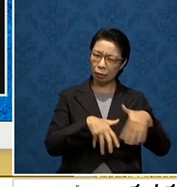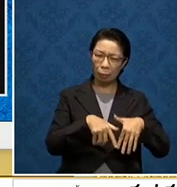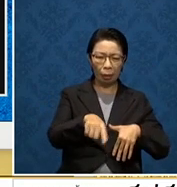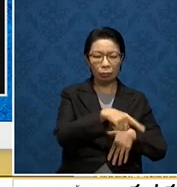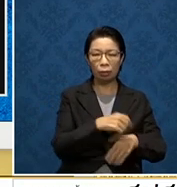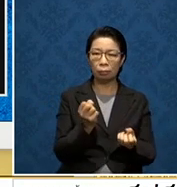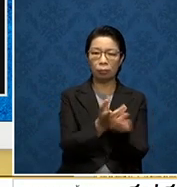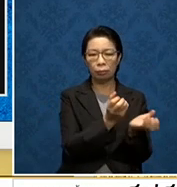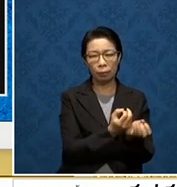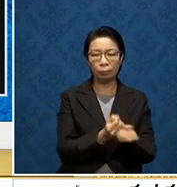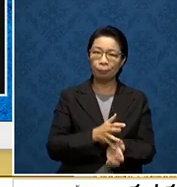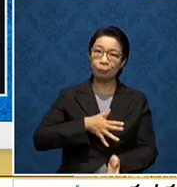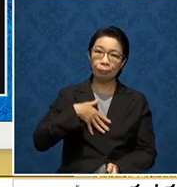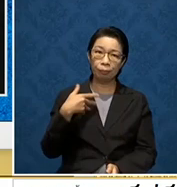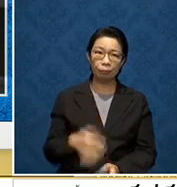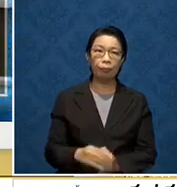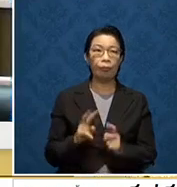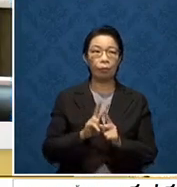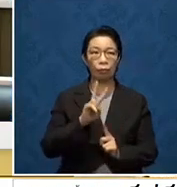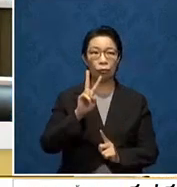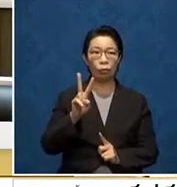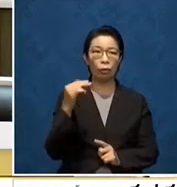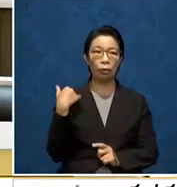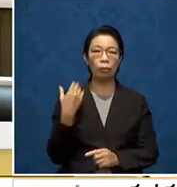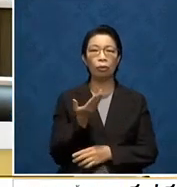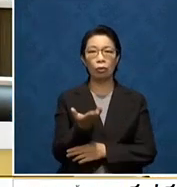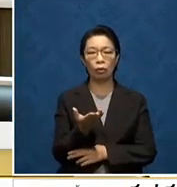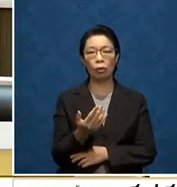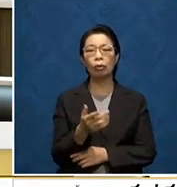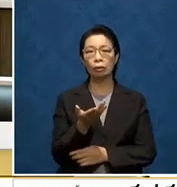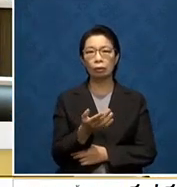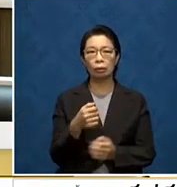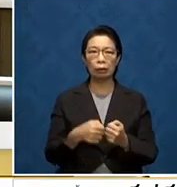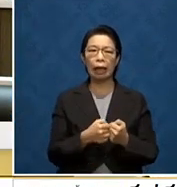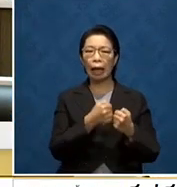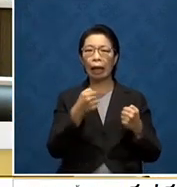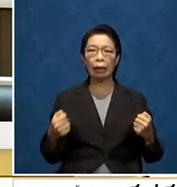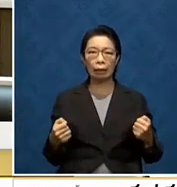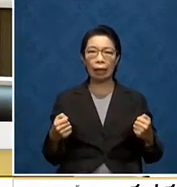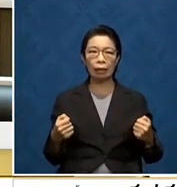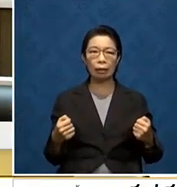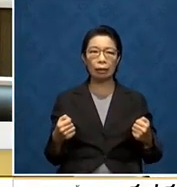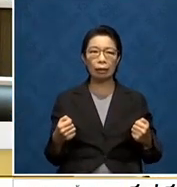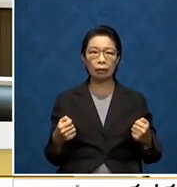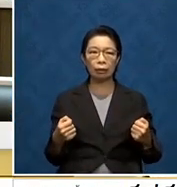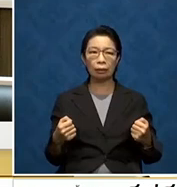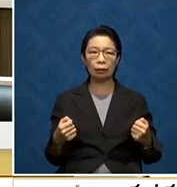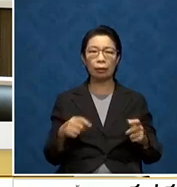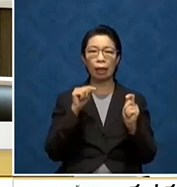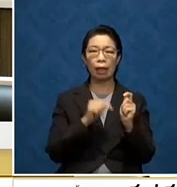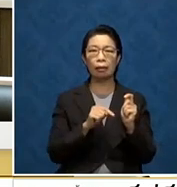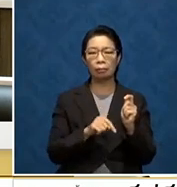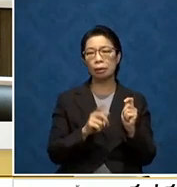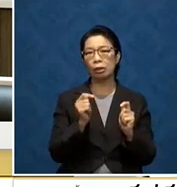อย่างยิ่งเรื่องที่สองก็คือขอให้มีการขยายในพื้นที่อำเภอทุ่งยาง